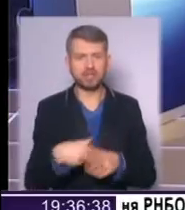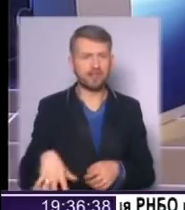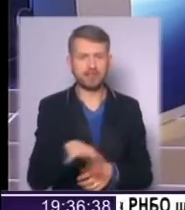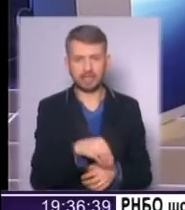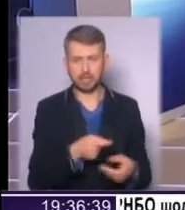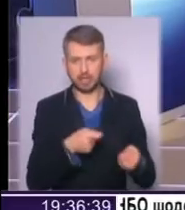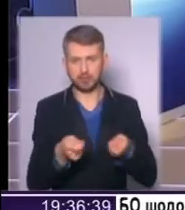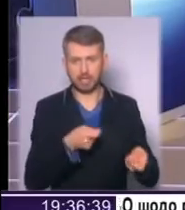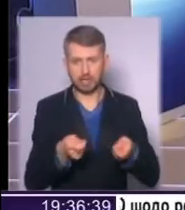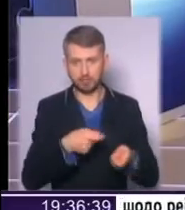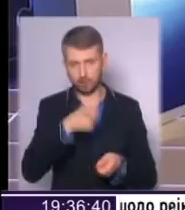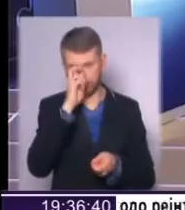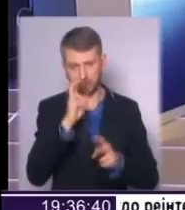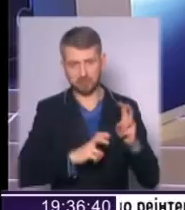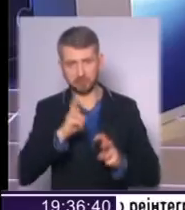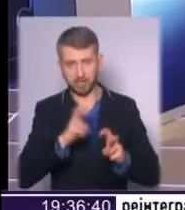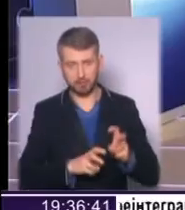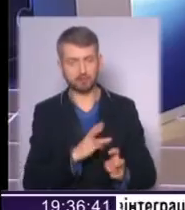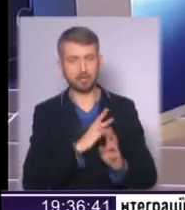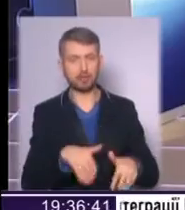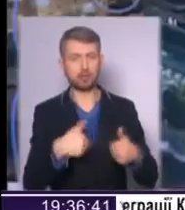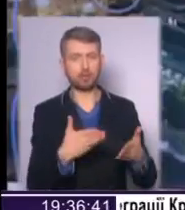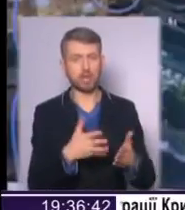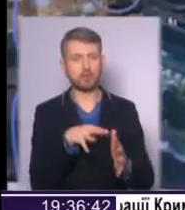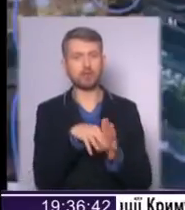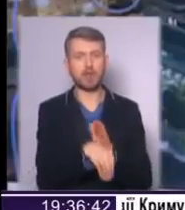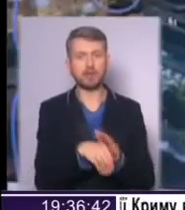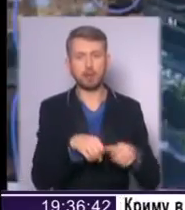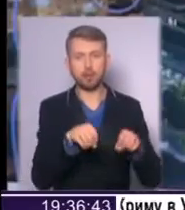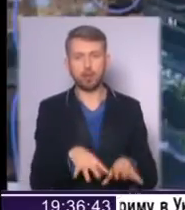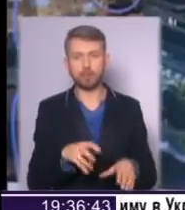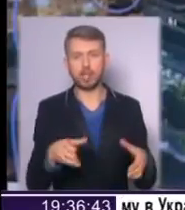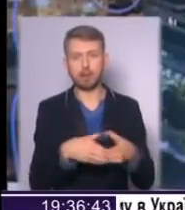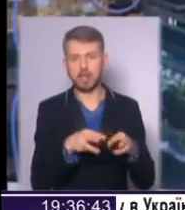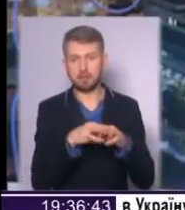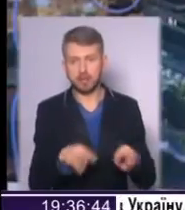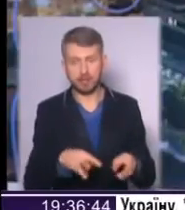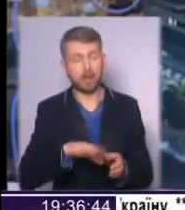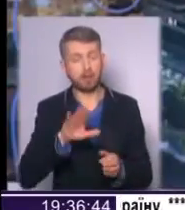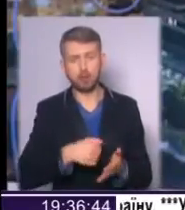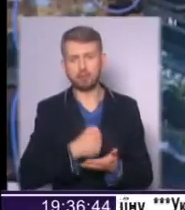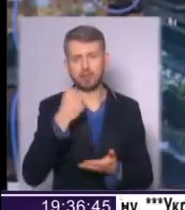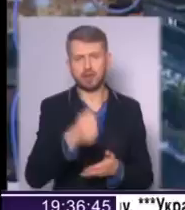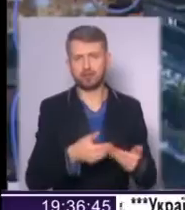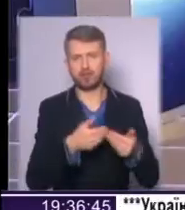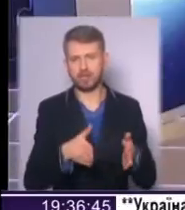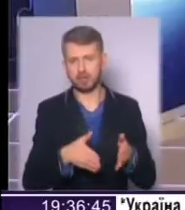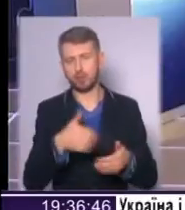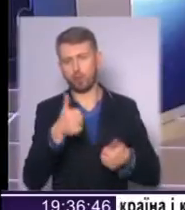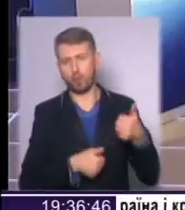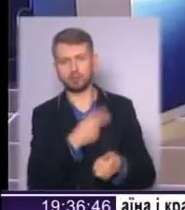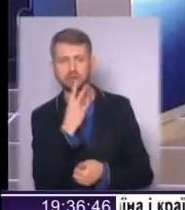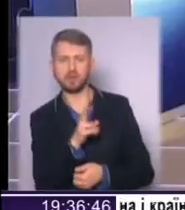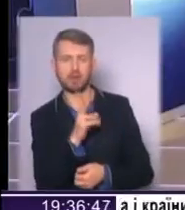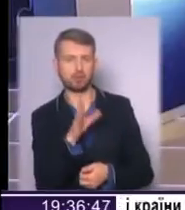керівників державних підприємств, ініціювати відповідне внесення постанови на Кабінет міністрів, а потім призначити відкритий конкурс і вже дивитися, як воно